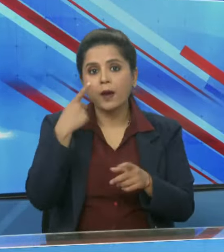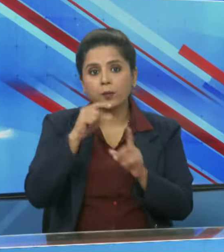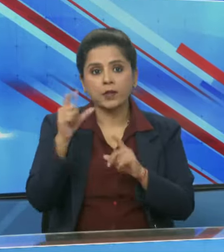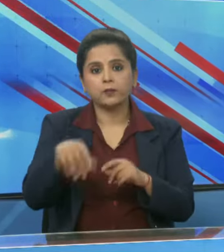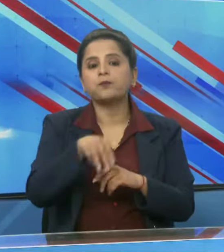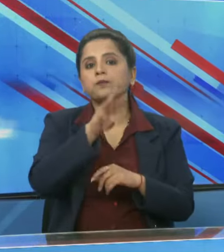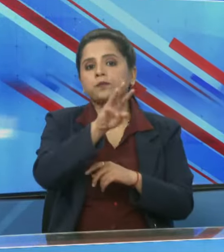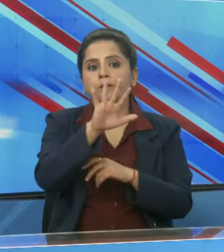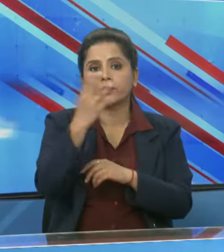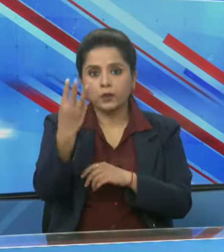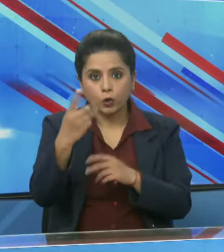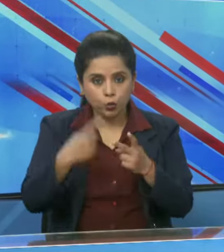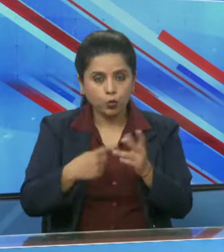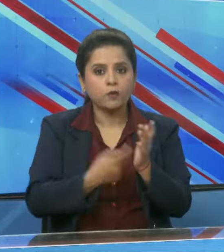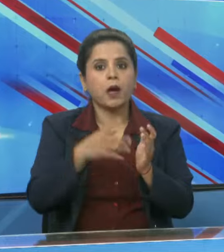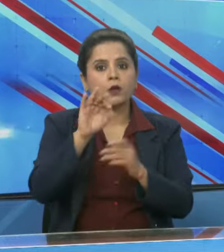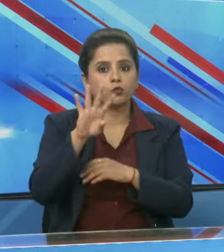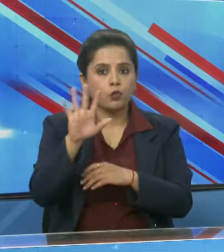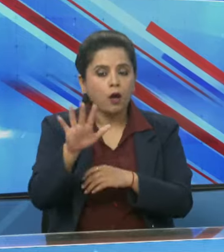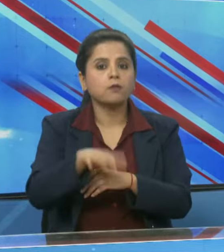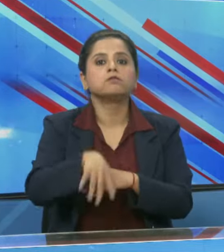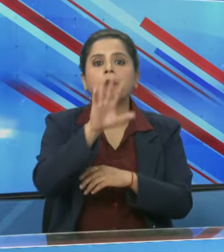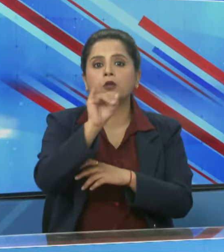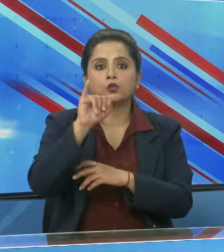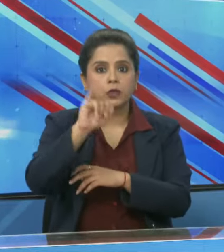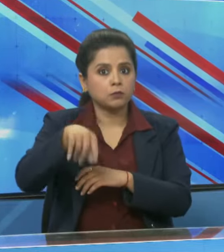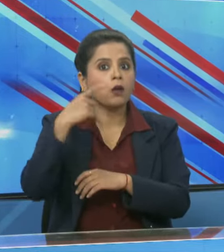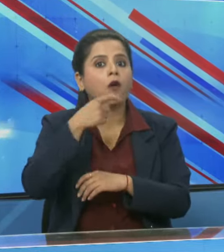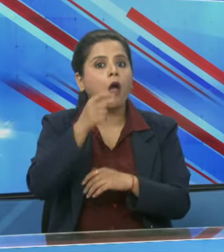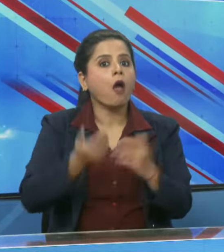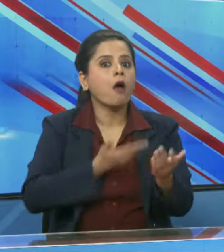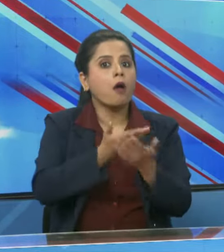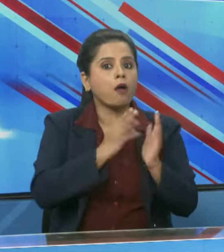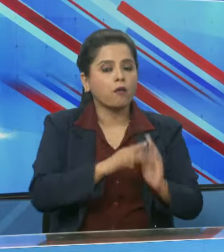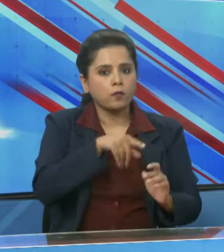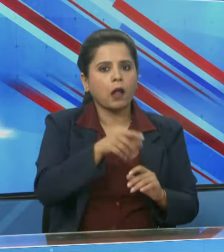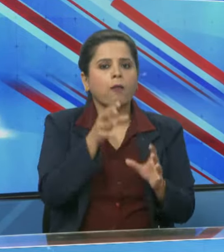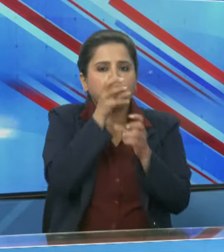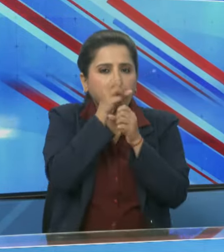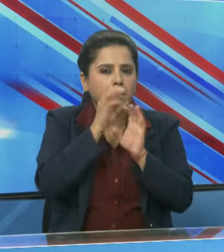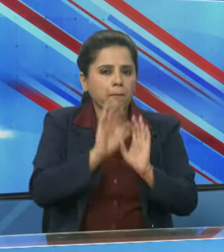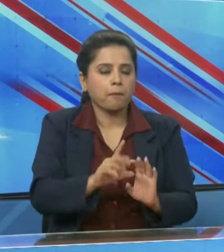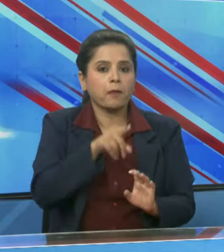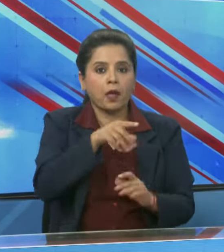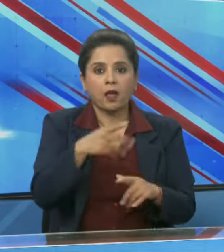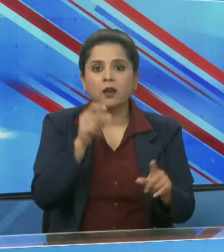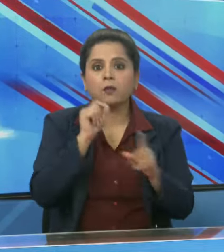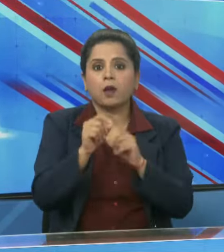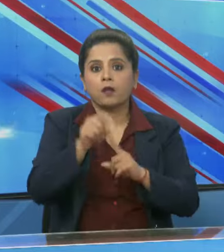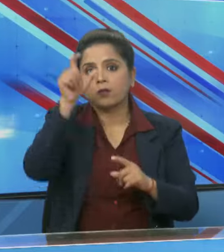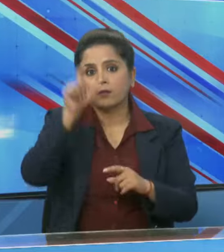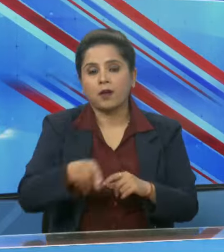353, 504, 506 के तहत एक केस दर्ज है जिसकी जानकारी उन्होंने छिपाई, जबकि किसी प्राइवेट पर्सन की नियुक्ति के समय उसको